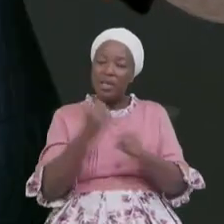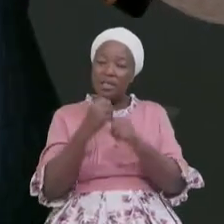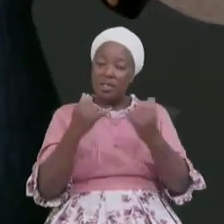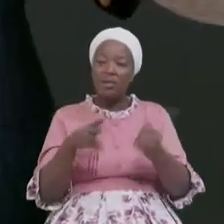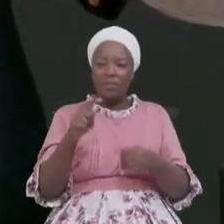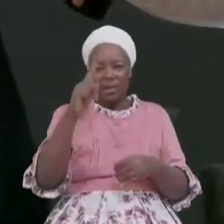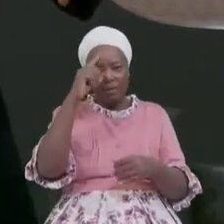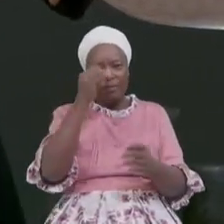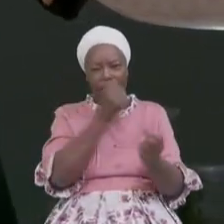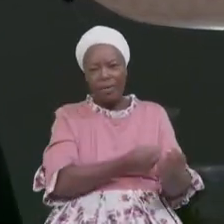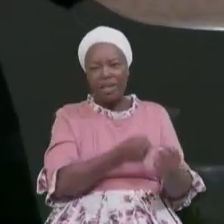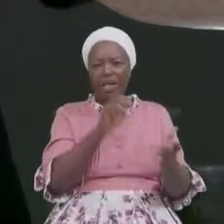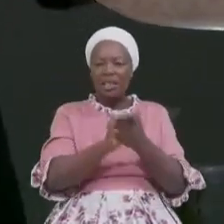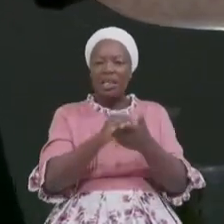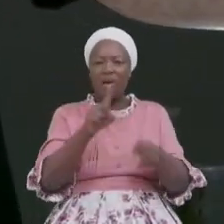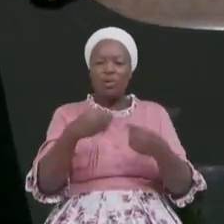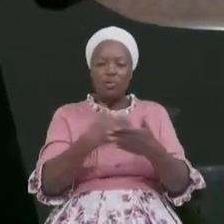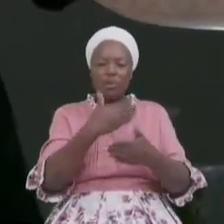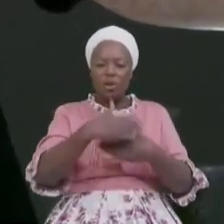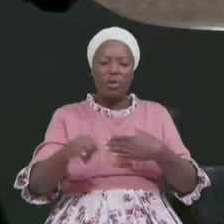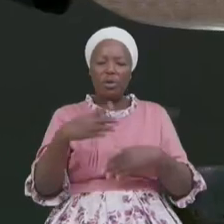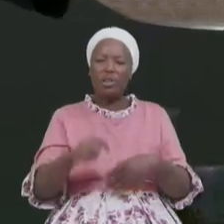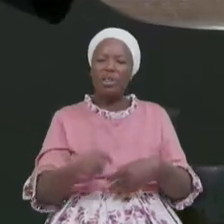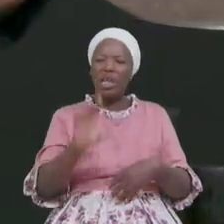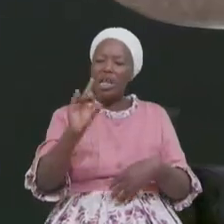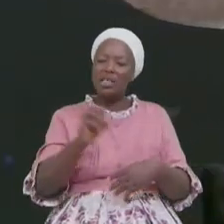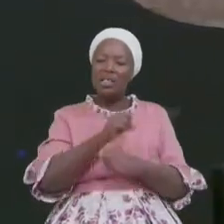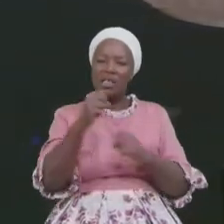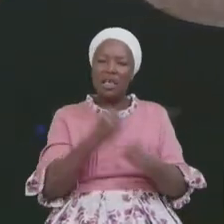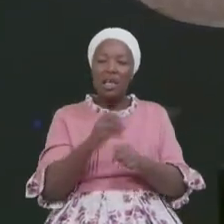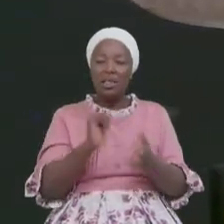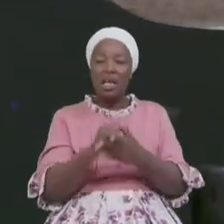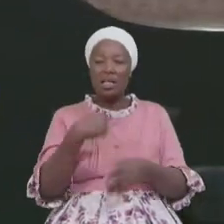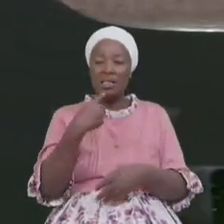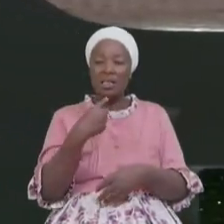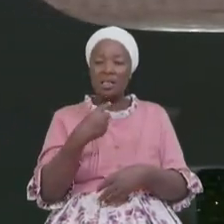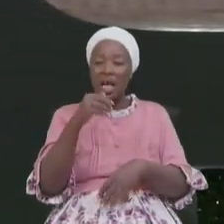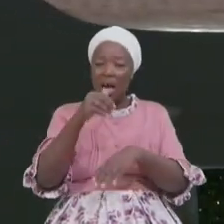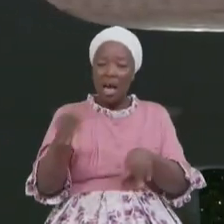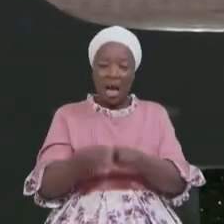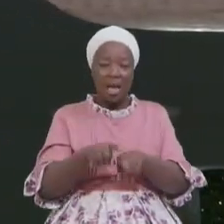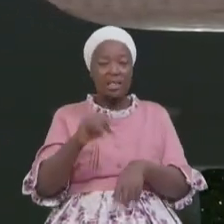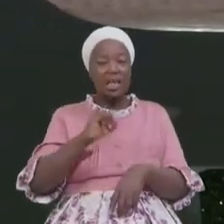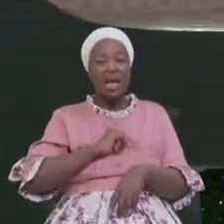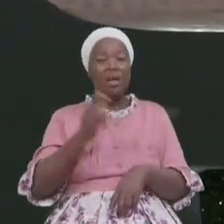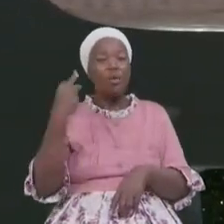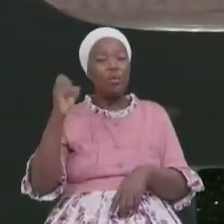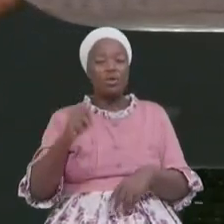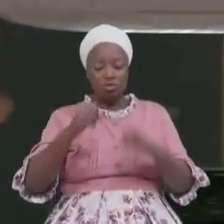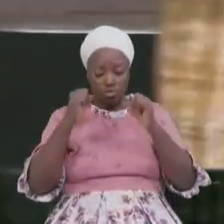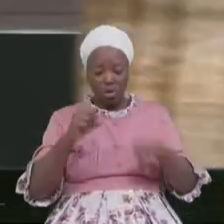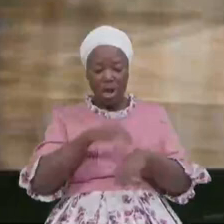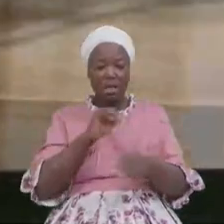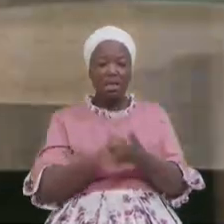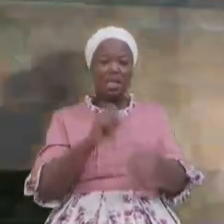va au-delà de 85 ans, qui dit, comme j'étais fort en ce moment-là, alors je